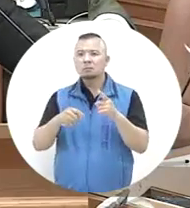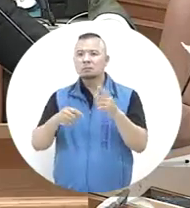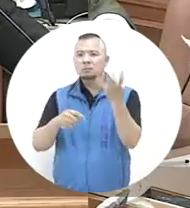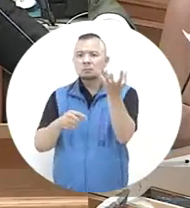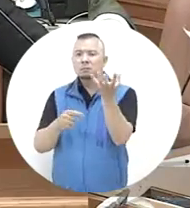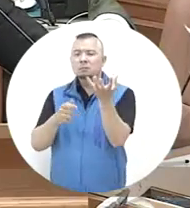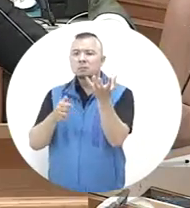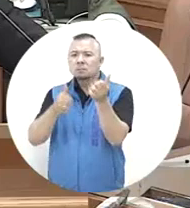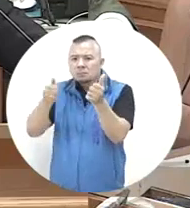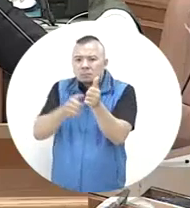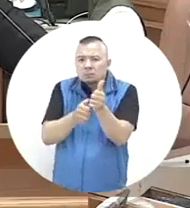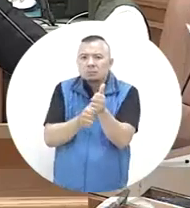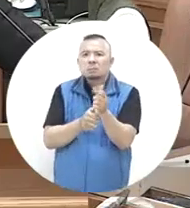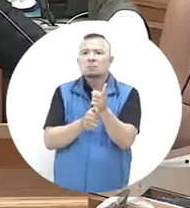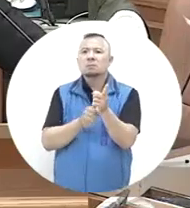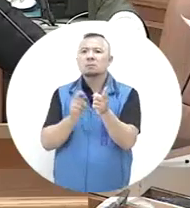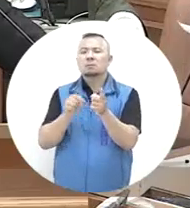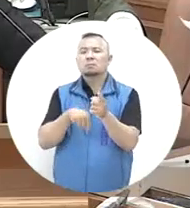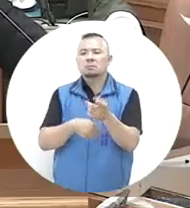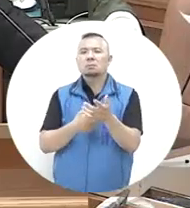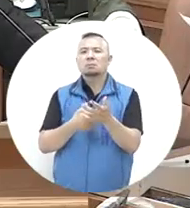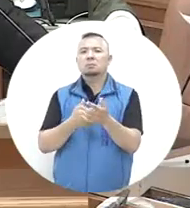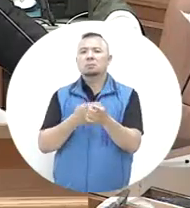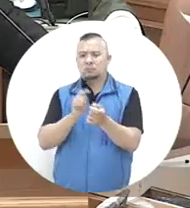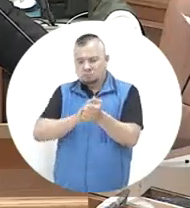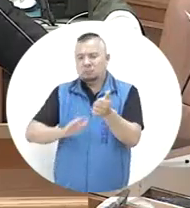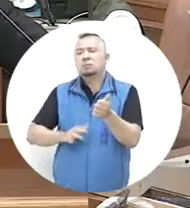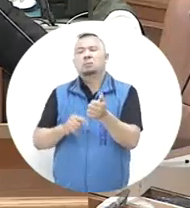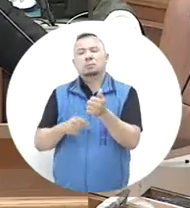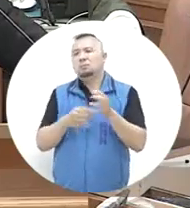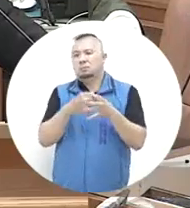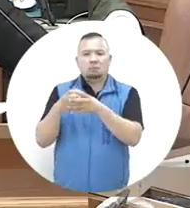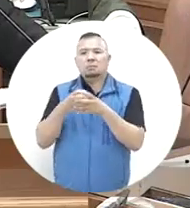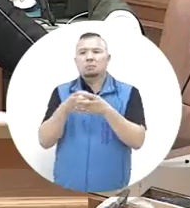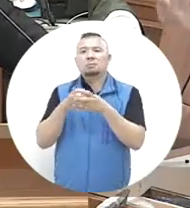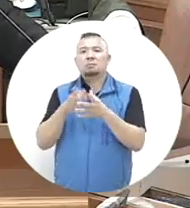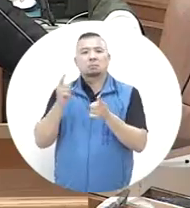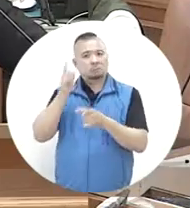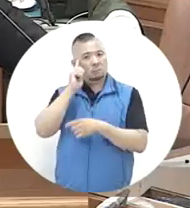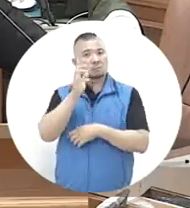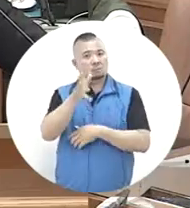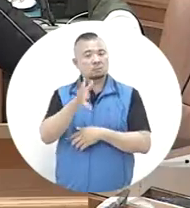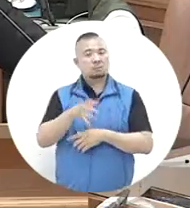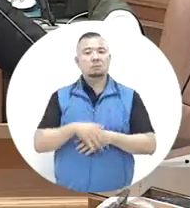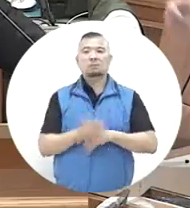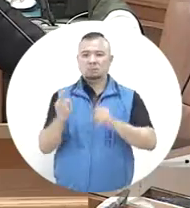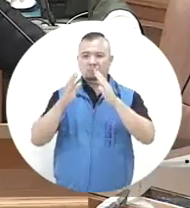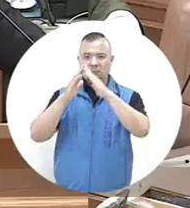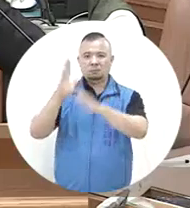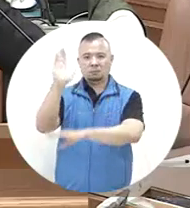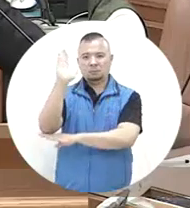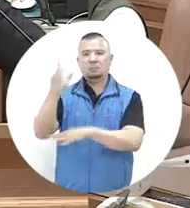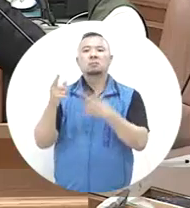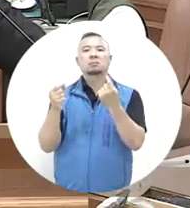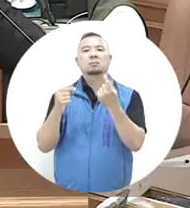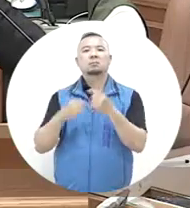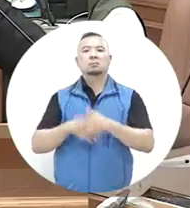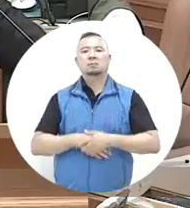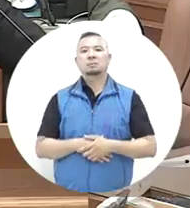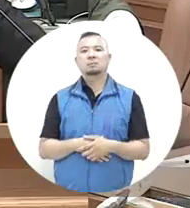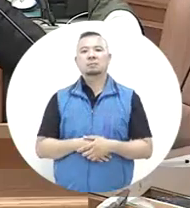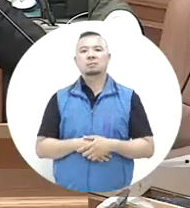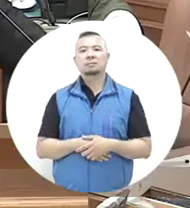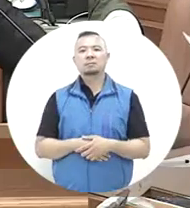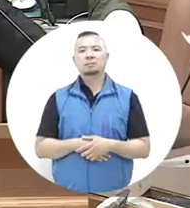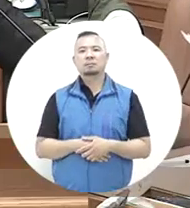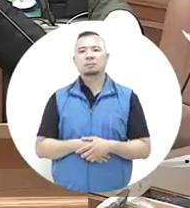啊，哦、你也讲了、嗯。 所以我没跟你没跟市长请教哈，因为也是市政了哈，因为会牵涉到市政。那你